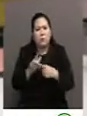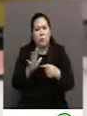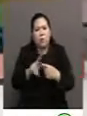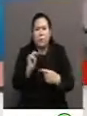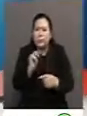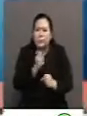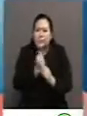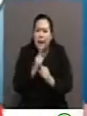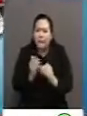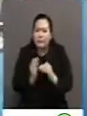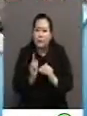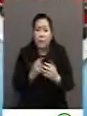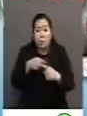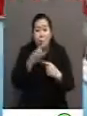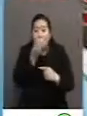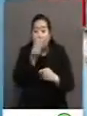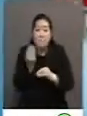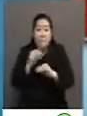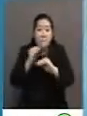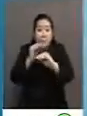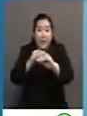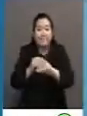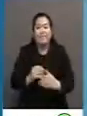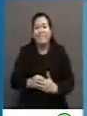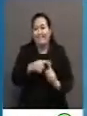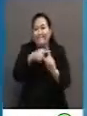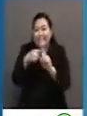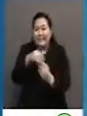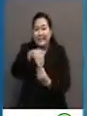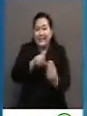วงที่ดอกเบี้ยขาขึ้นค่ะอย่างไรก็ตามติดตามในช่วงของพิกัดเศรษฐกิจเดี๋ยวจะมีมาอัปเดตกันต่อนะคะ